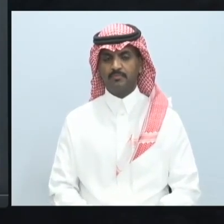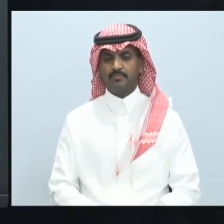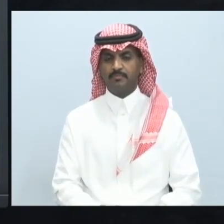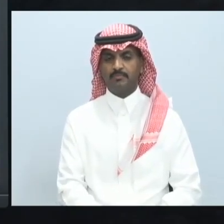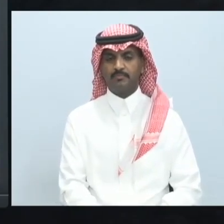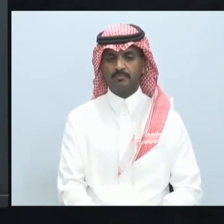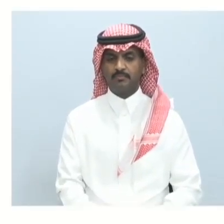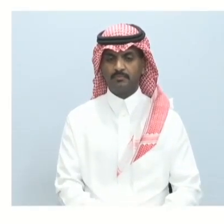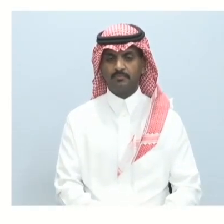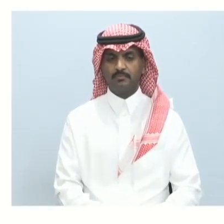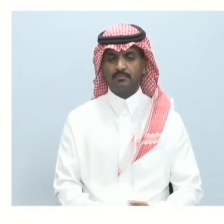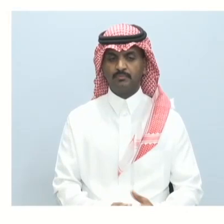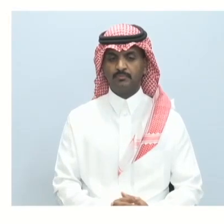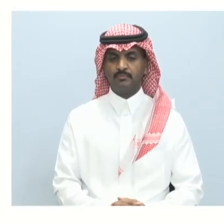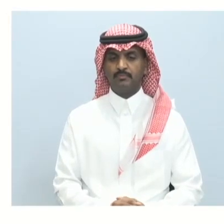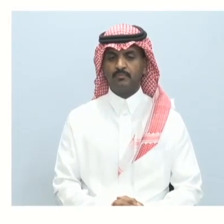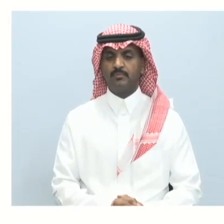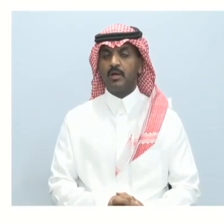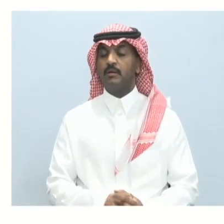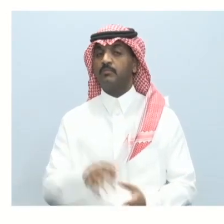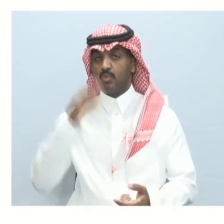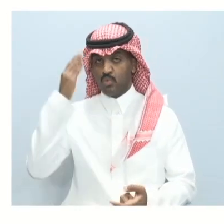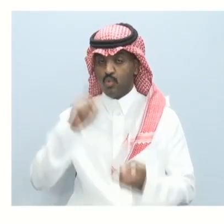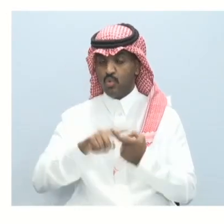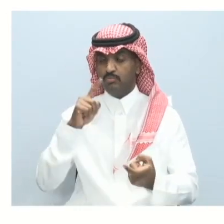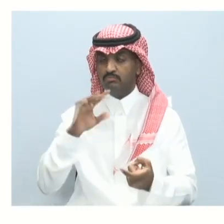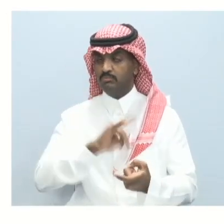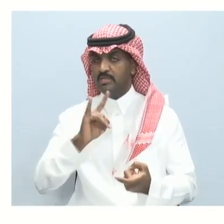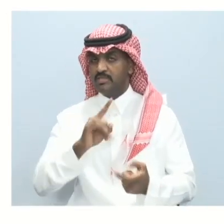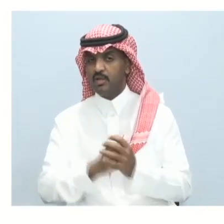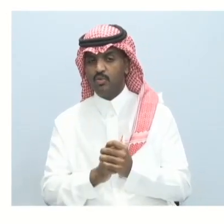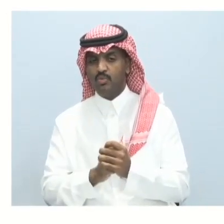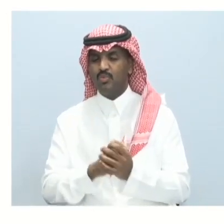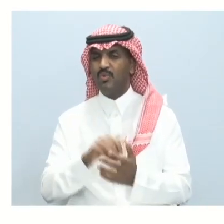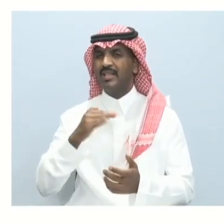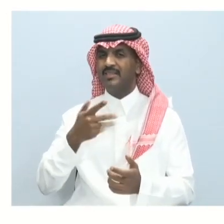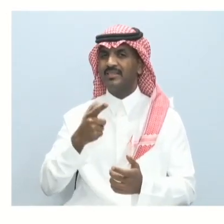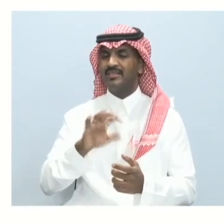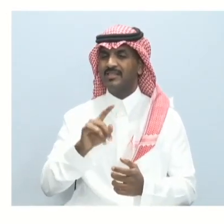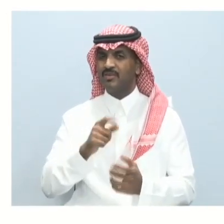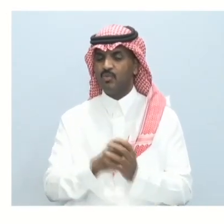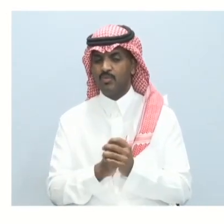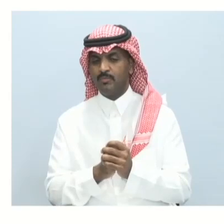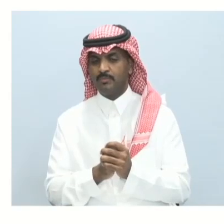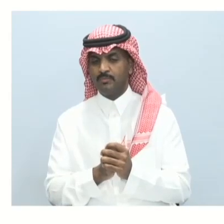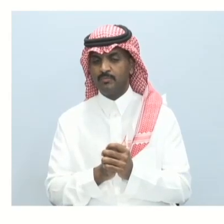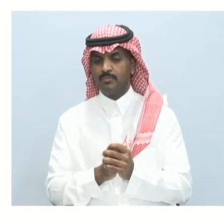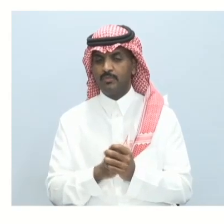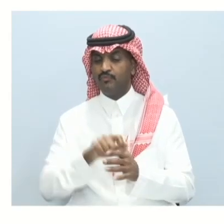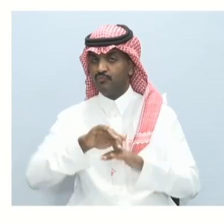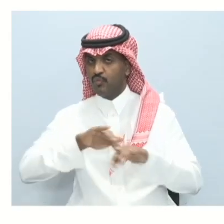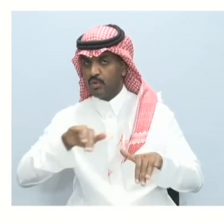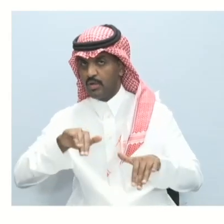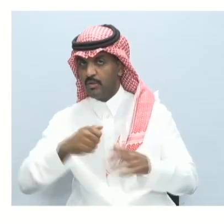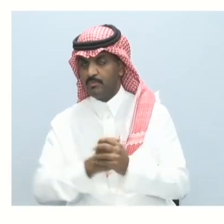ناتي في الخلع هنا ليس له حد معين هنا الفرقه بين الزوجين في